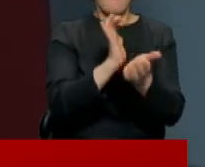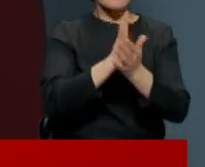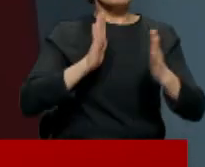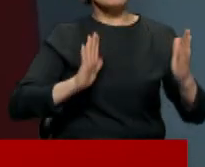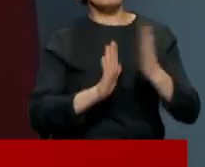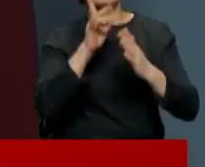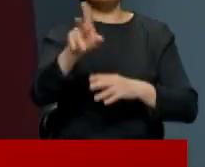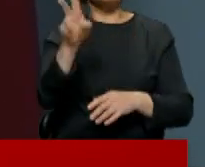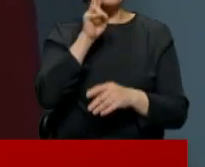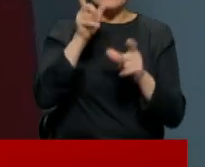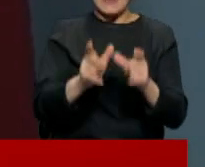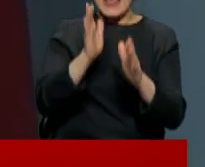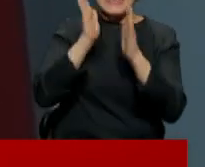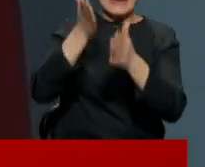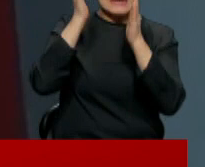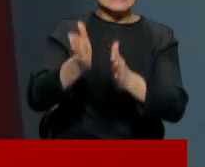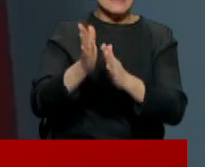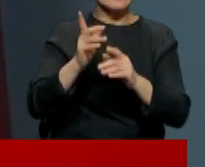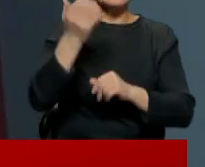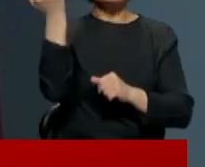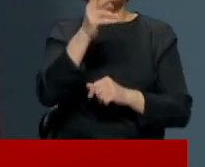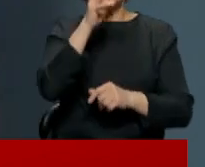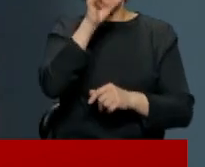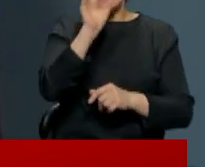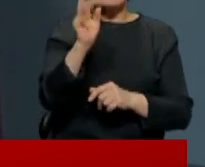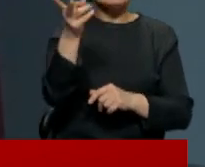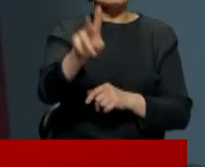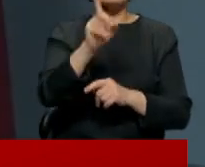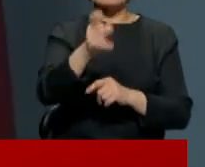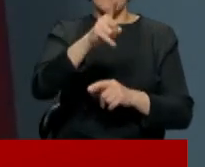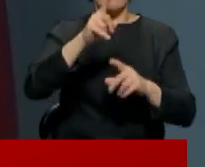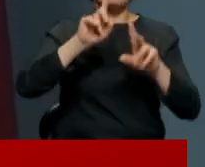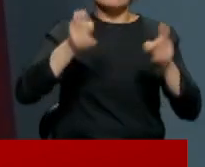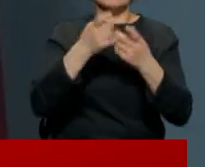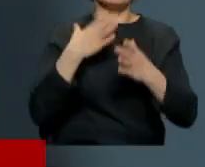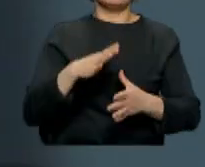muhalefet de sonu nereye giderse gitsin suikastin sır perdesinin aralanmasını istiyor.